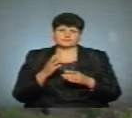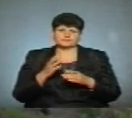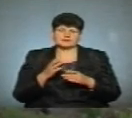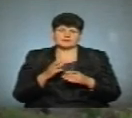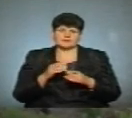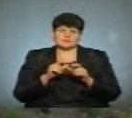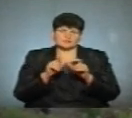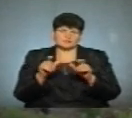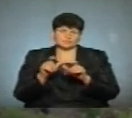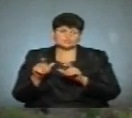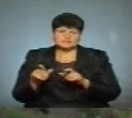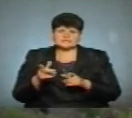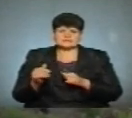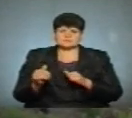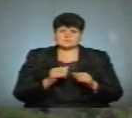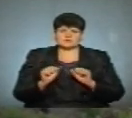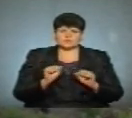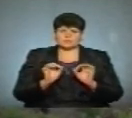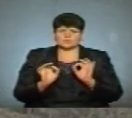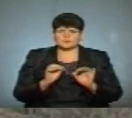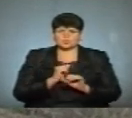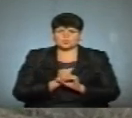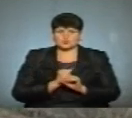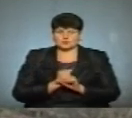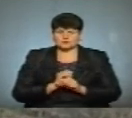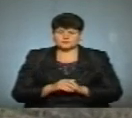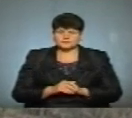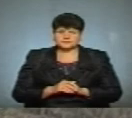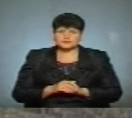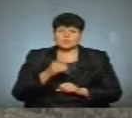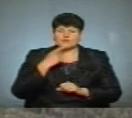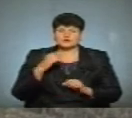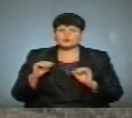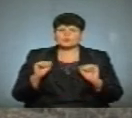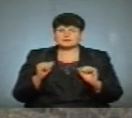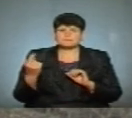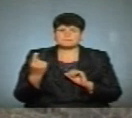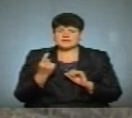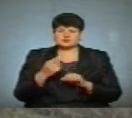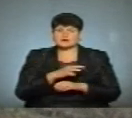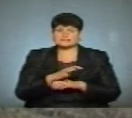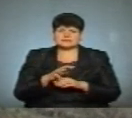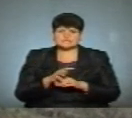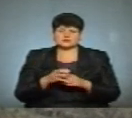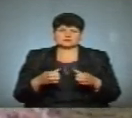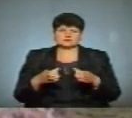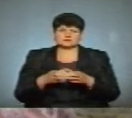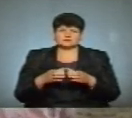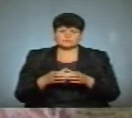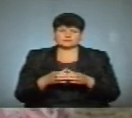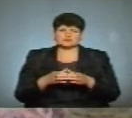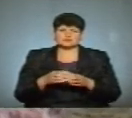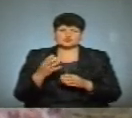пункти і забезпечити командуванню нормальну роботу. За словами командира 1-го артилерійського диверсійного